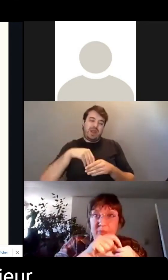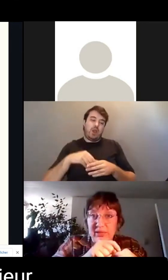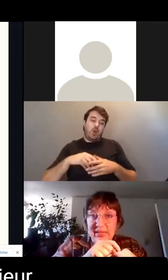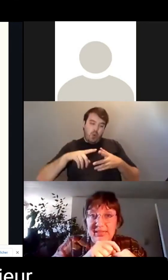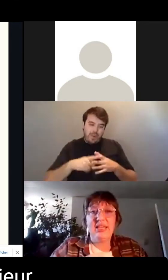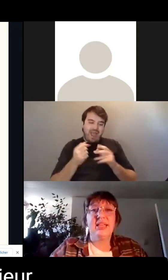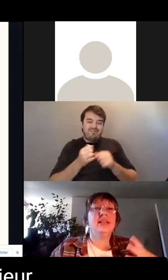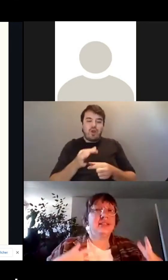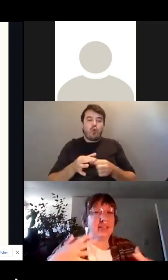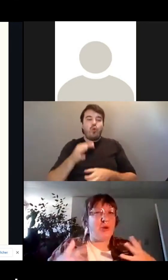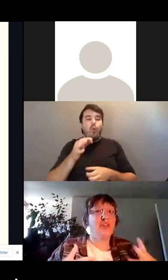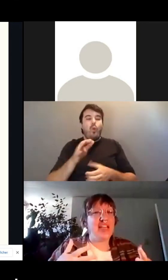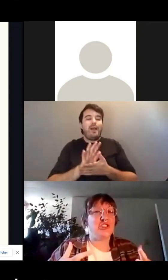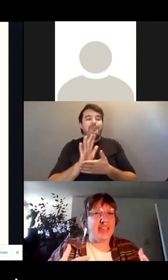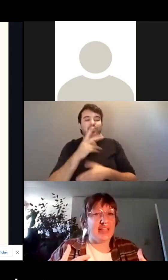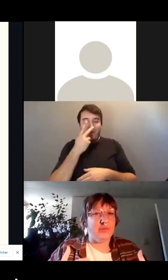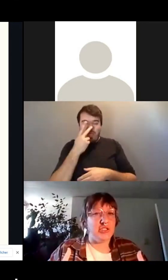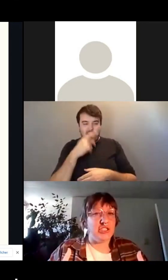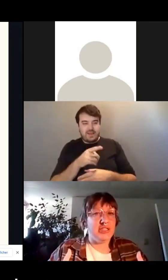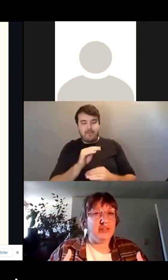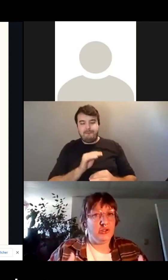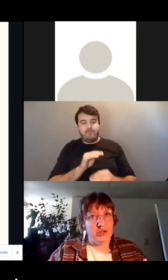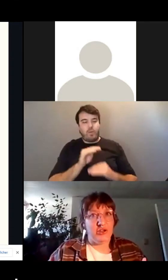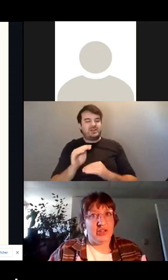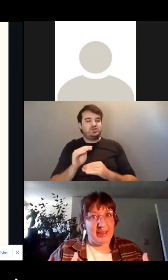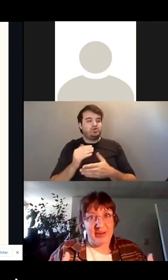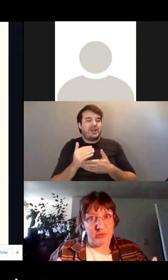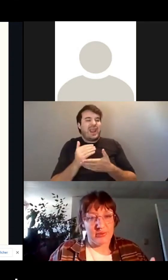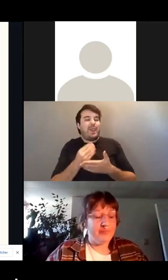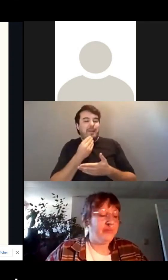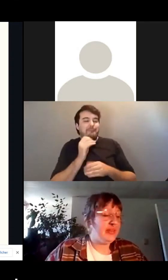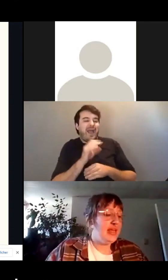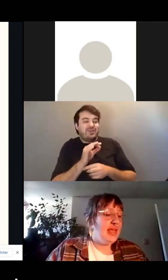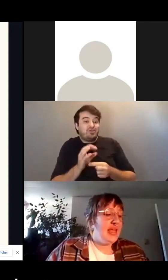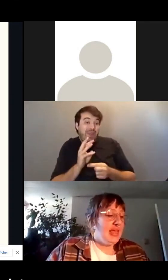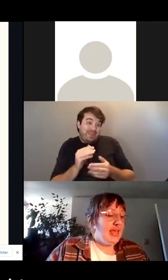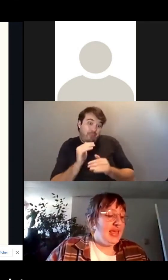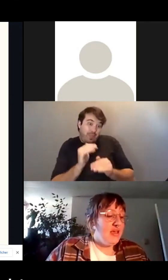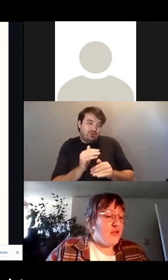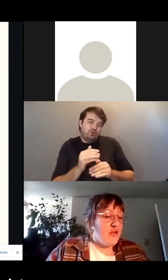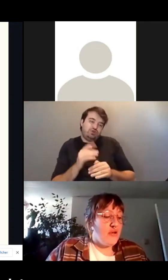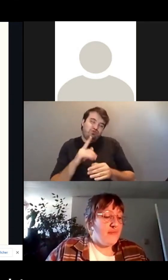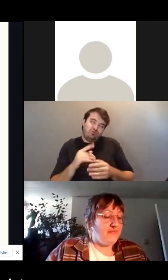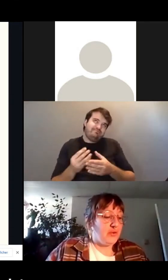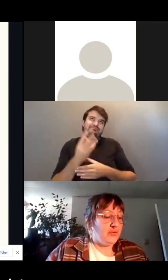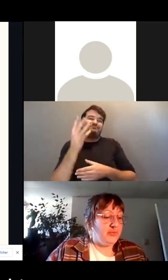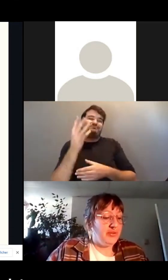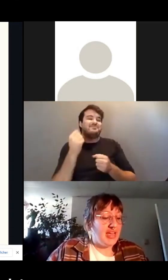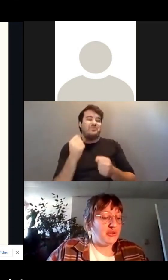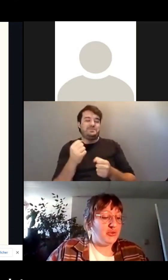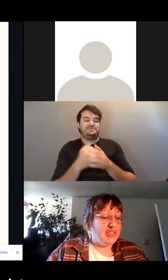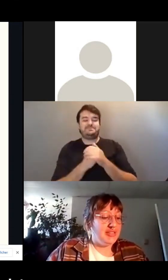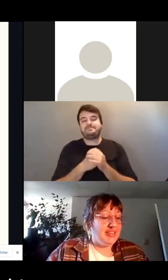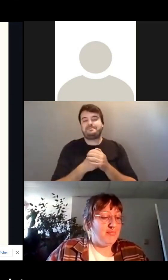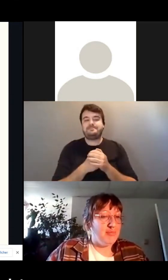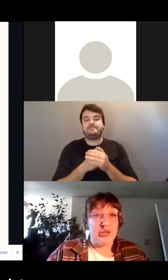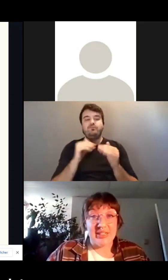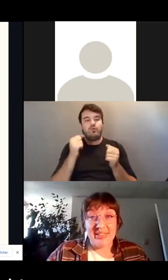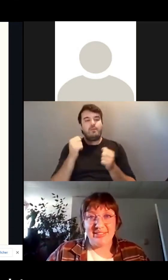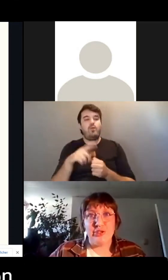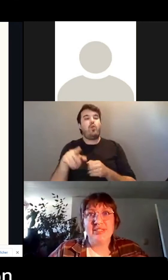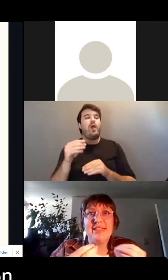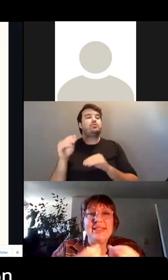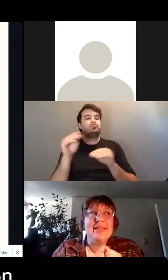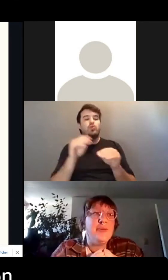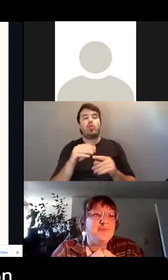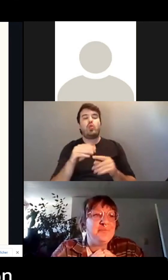rouleaux de papier de toilette, ça protège le garde-manger de la plante. Et vous pouvez ajouter des